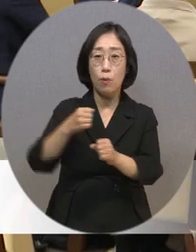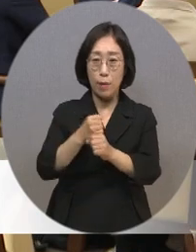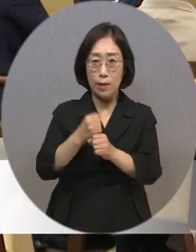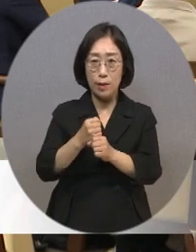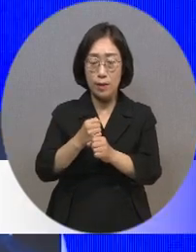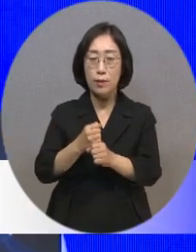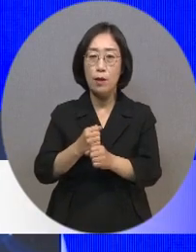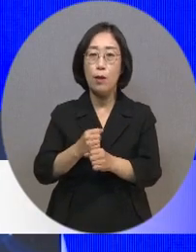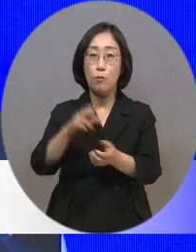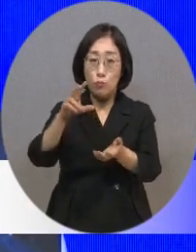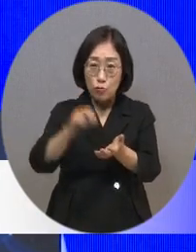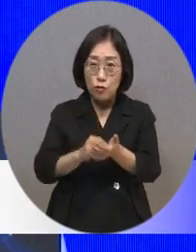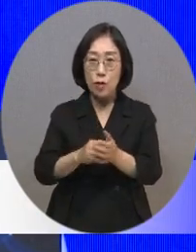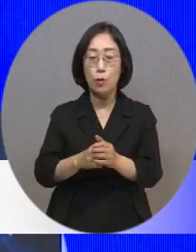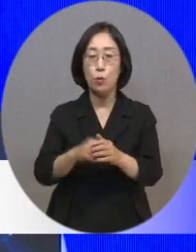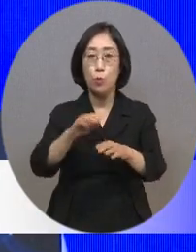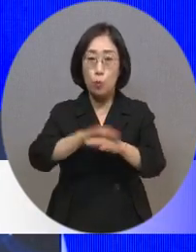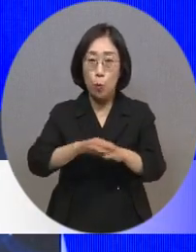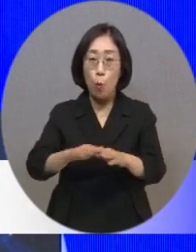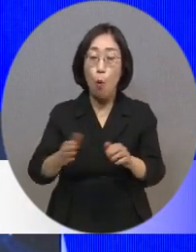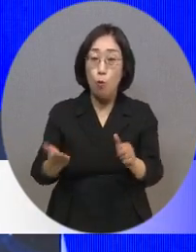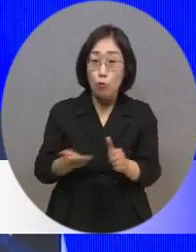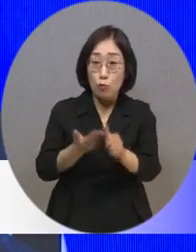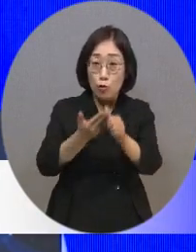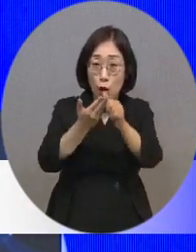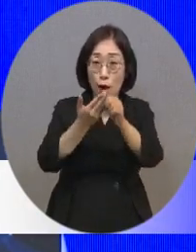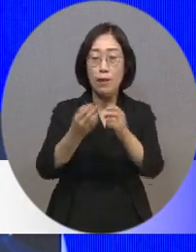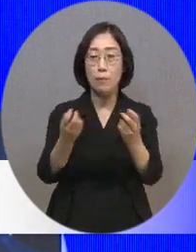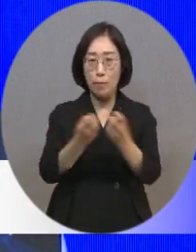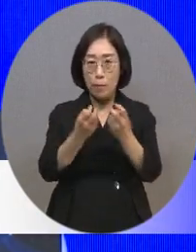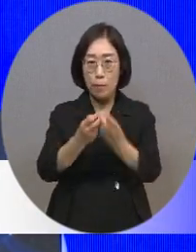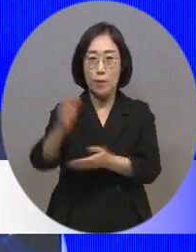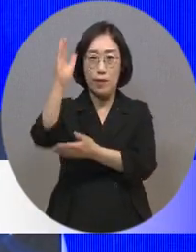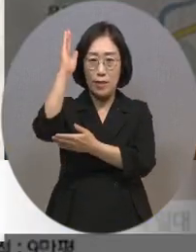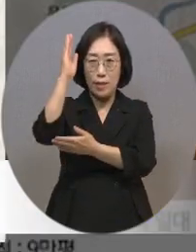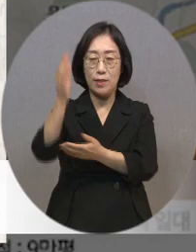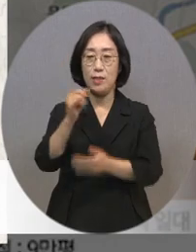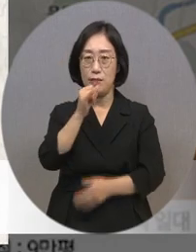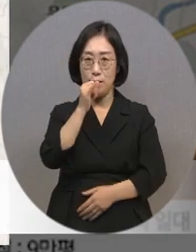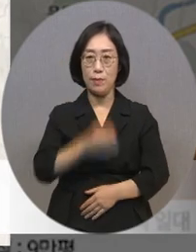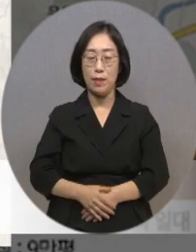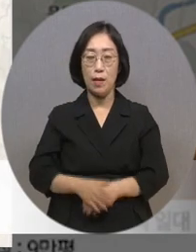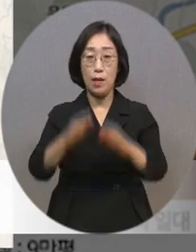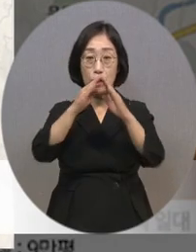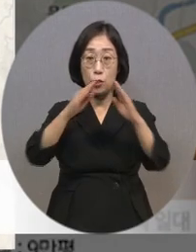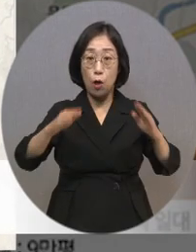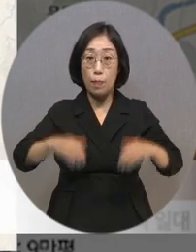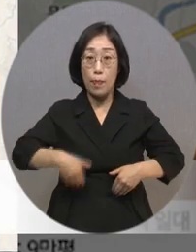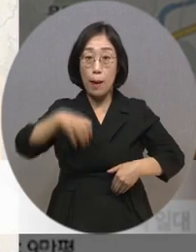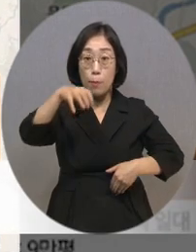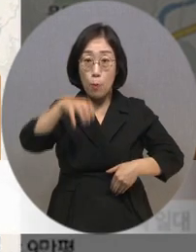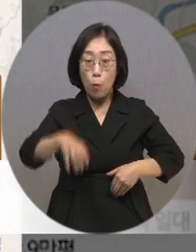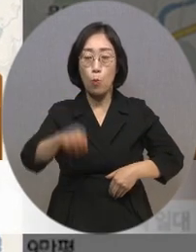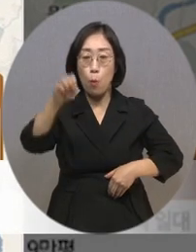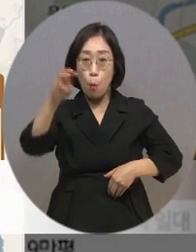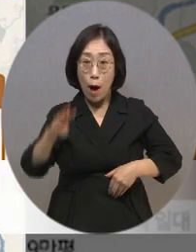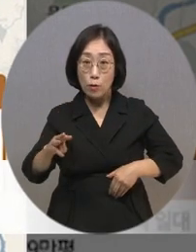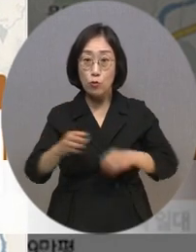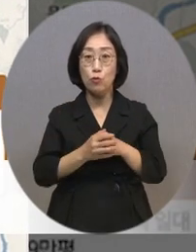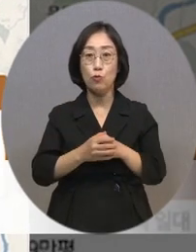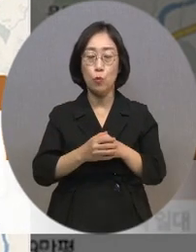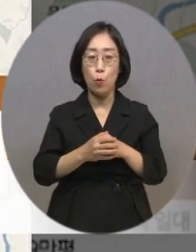지자체의 에너지산업 육성 정책 안내 등이 진행됐습니다. 전남도는 광주 전남